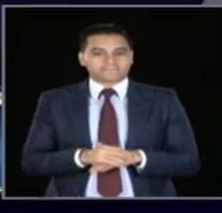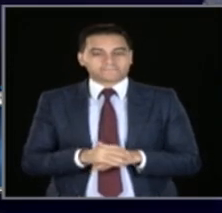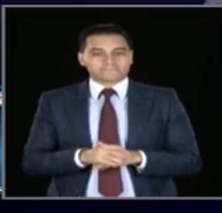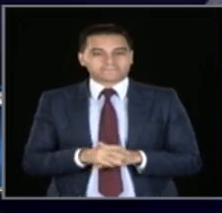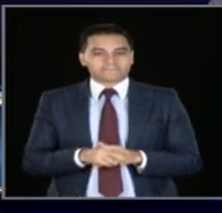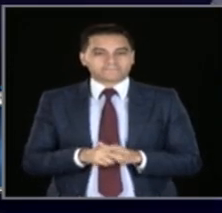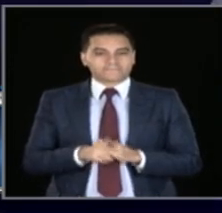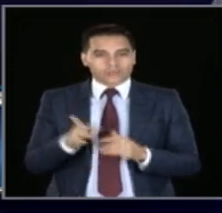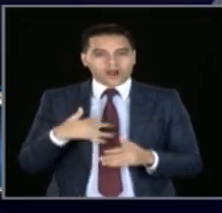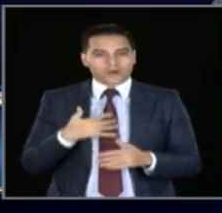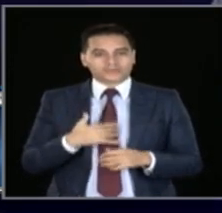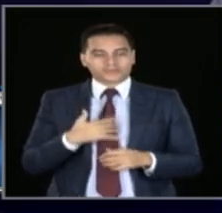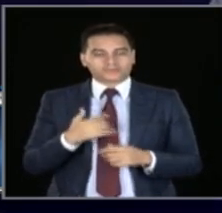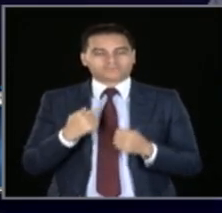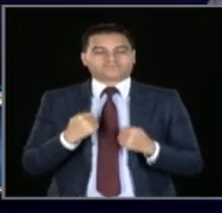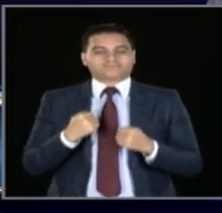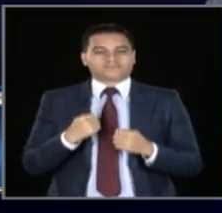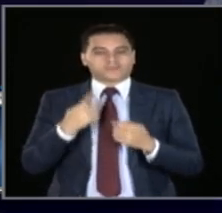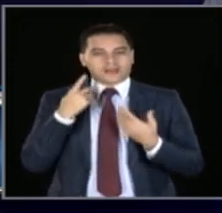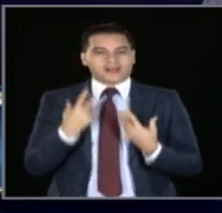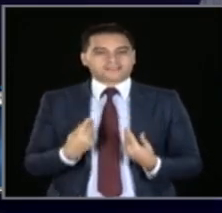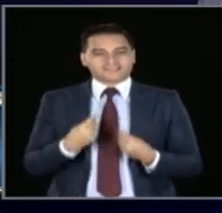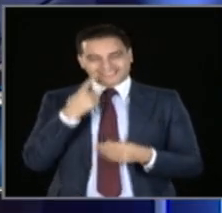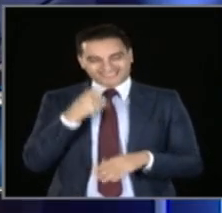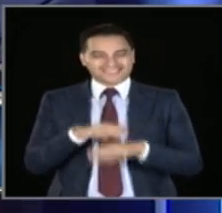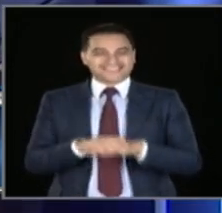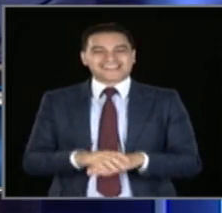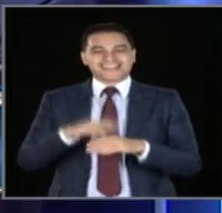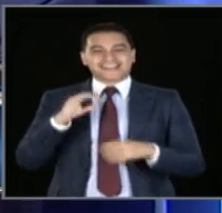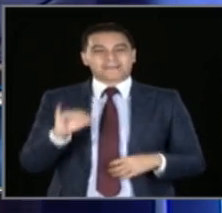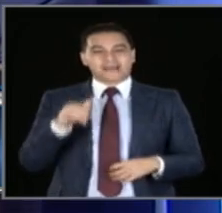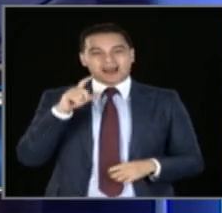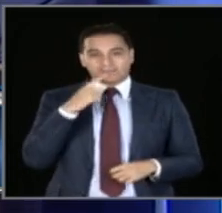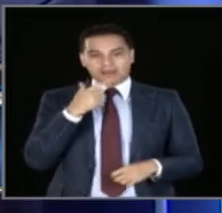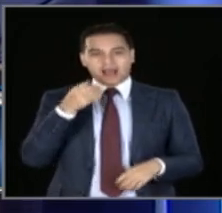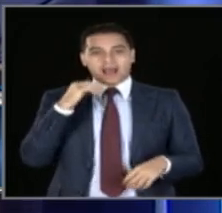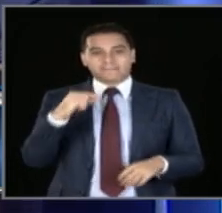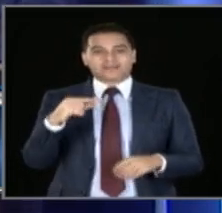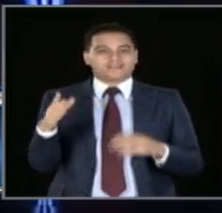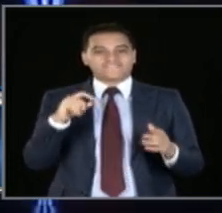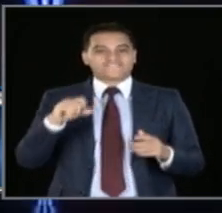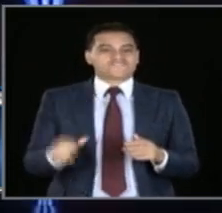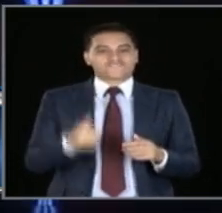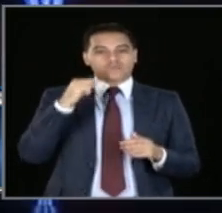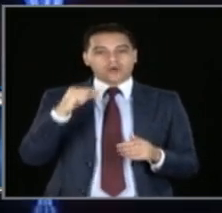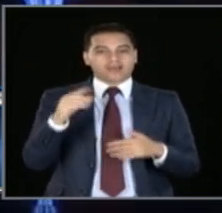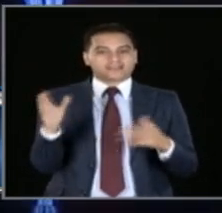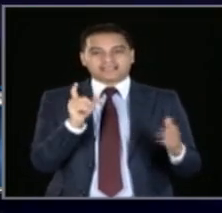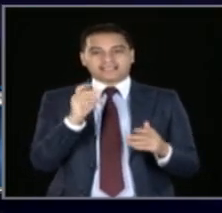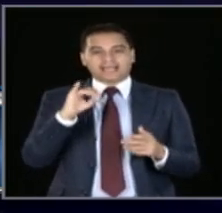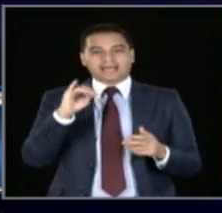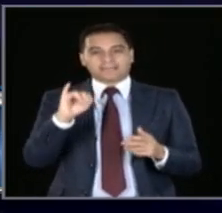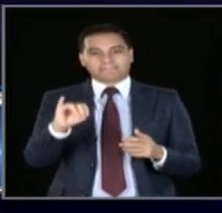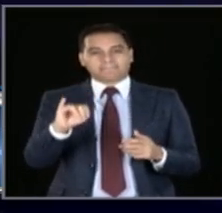عنده يعني ثبات انفعالي وهادي جمال محمود اجابتك احمد فؤاد نجم احمد فؤاد نجم